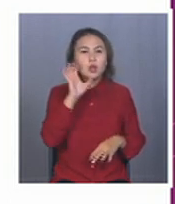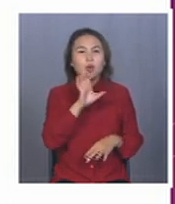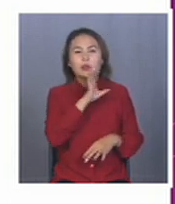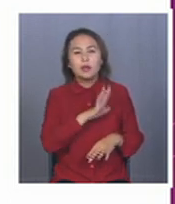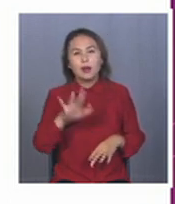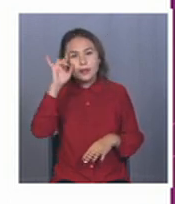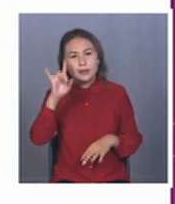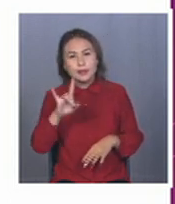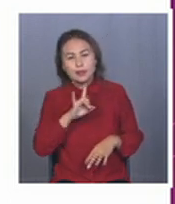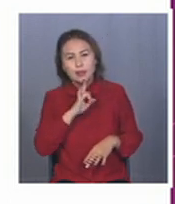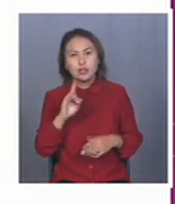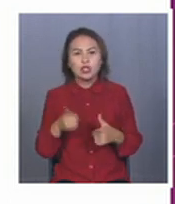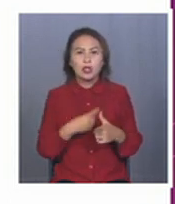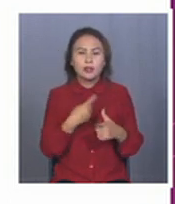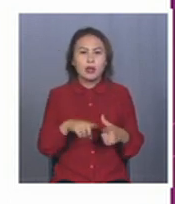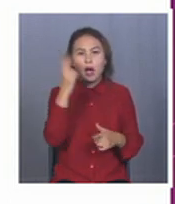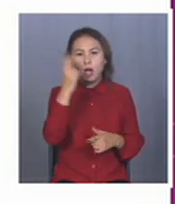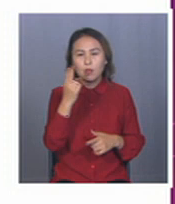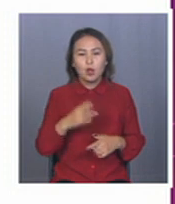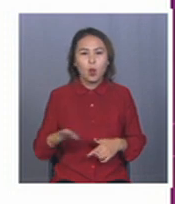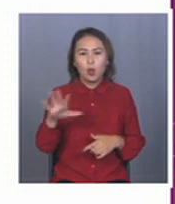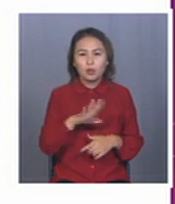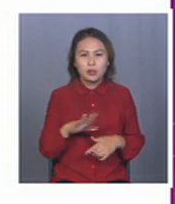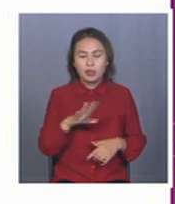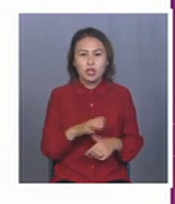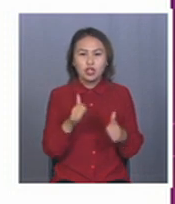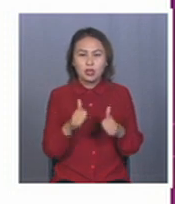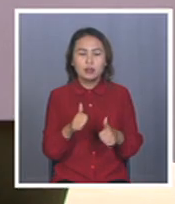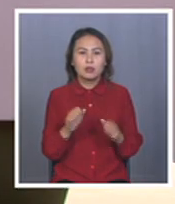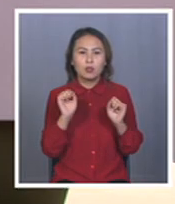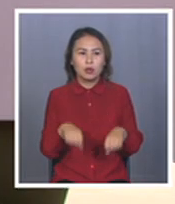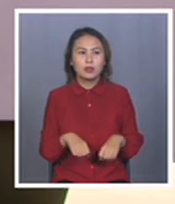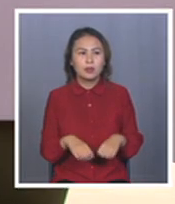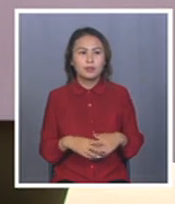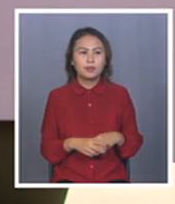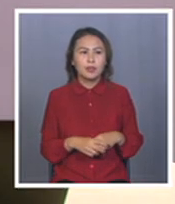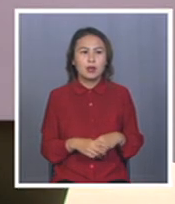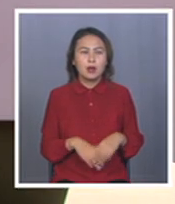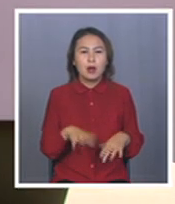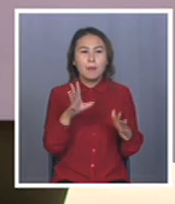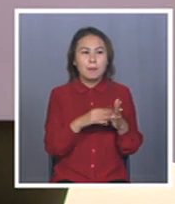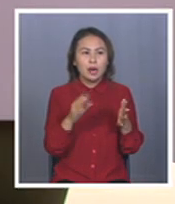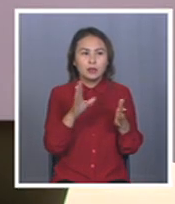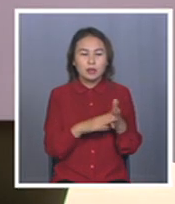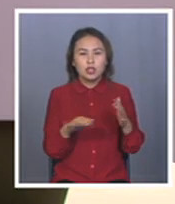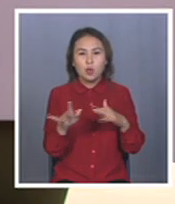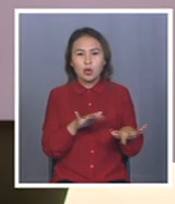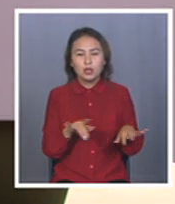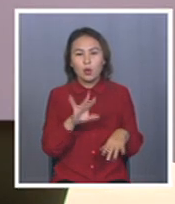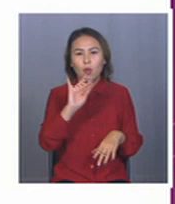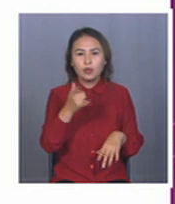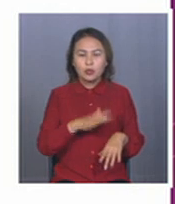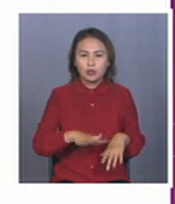Қазақстан және Ақмола облыстарында жақсы қолға алынған. Мақта шаруашылығы оңтүстік